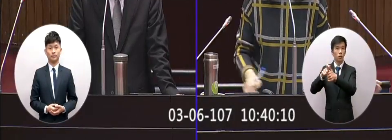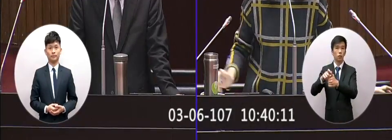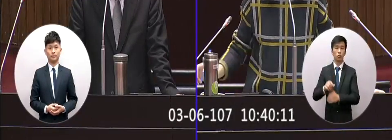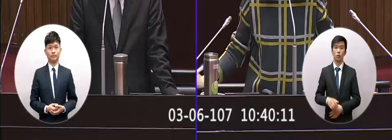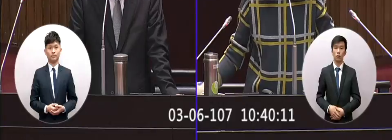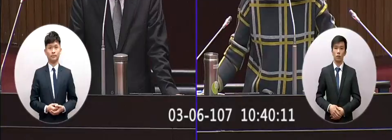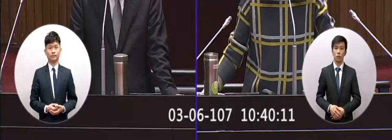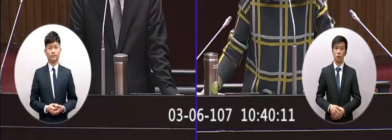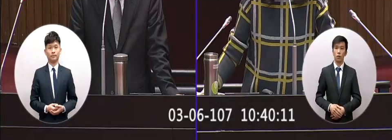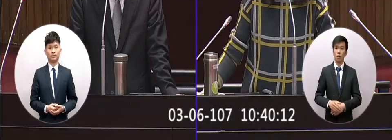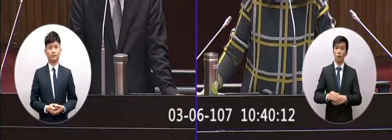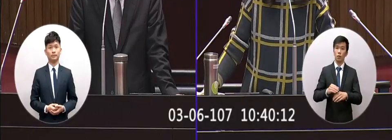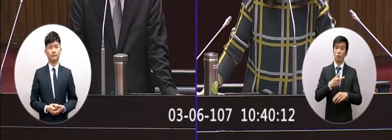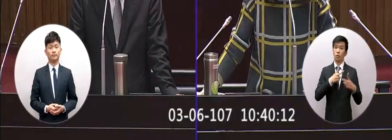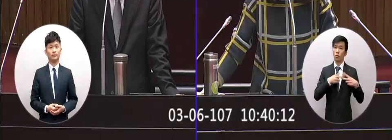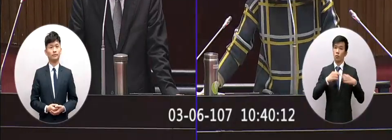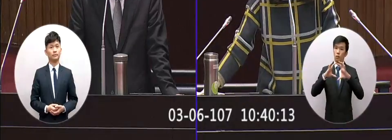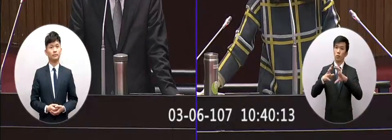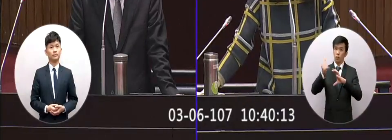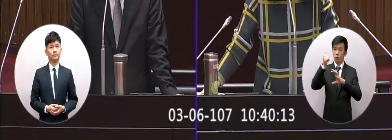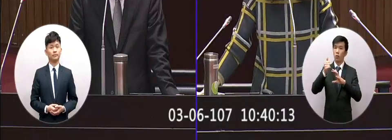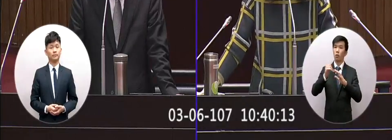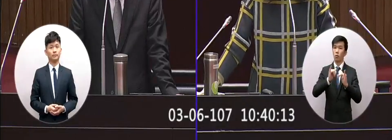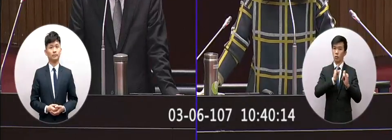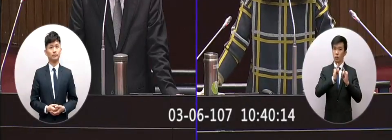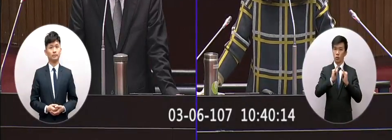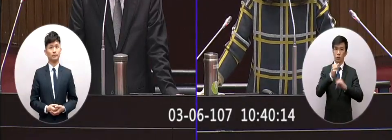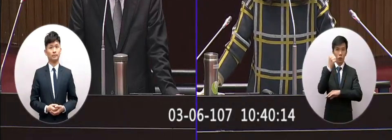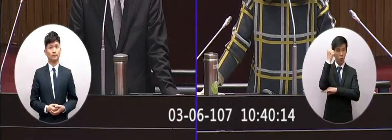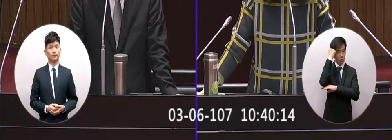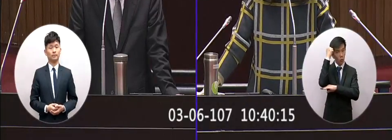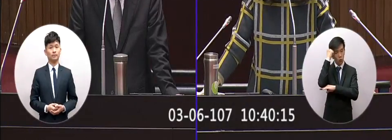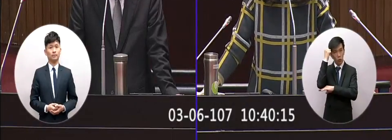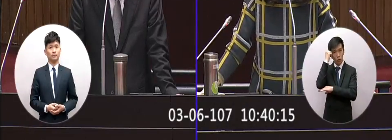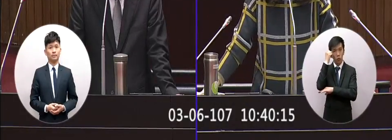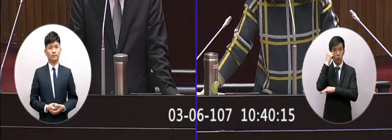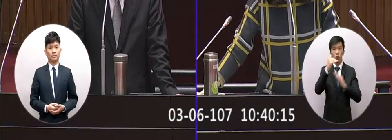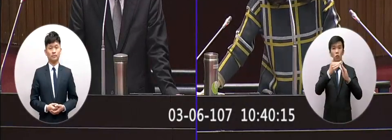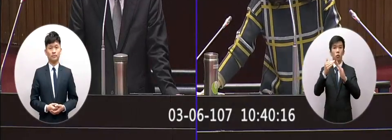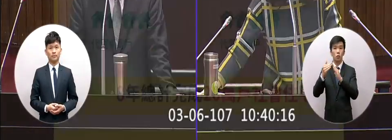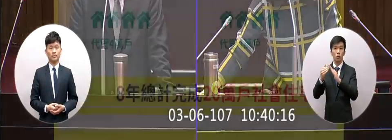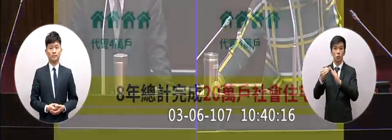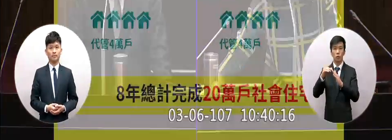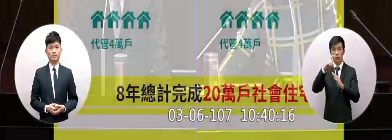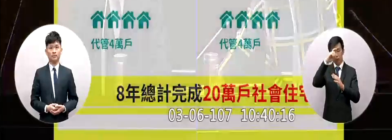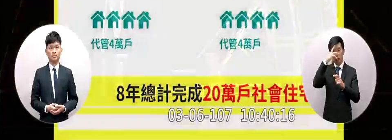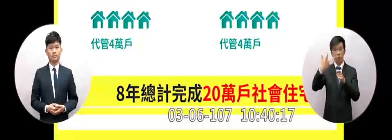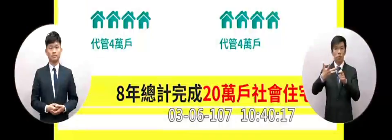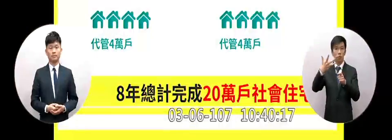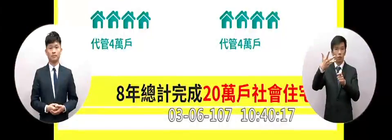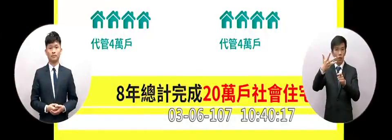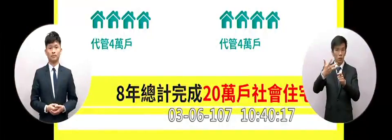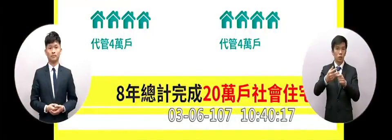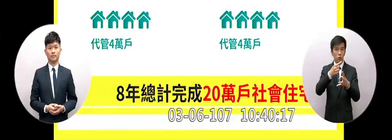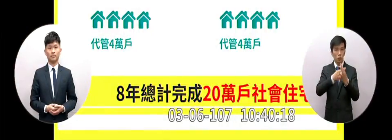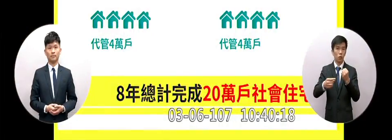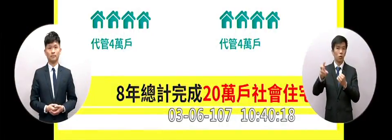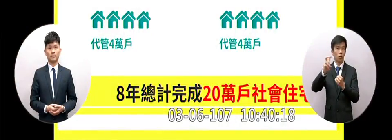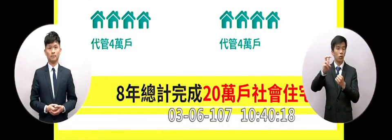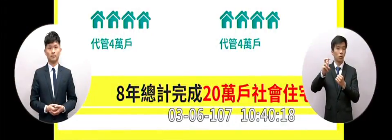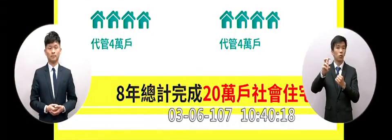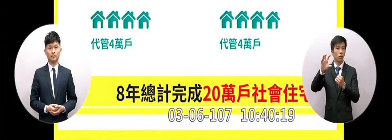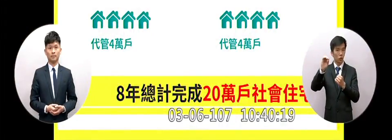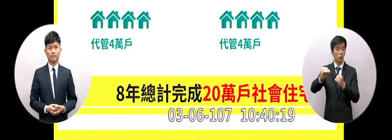统的这个期待是8年要200,000户、哦、包含了新建跟包租代管的部分、